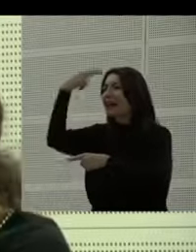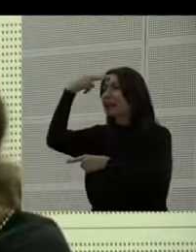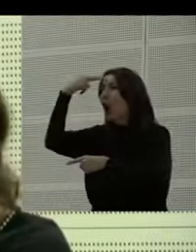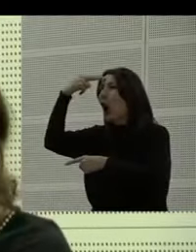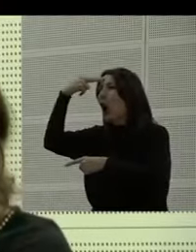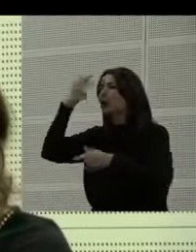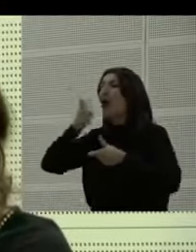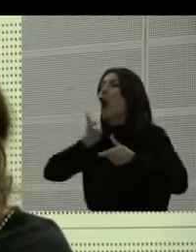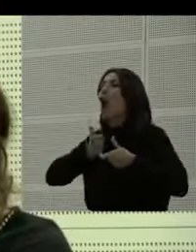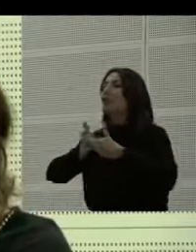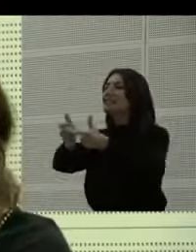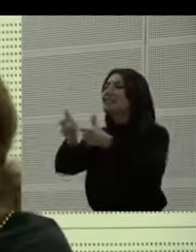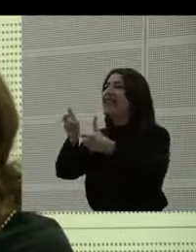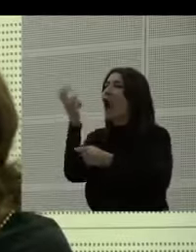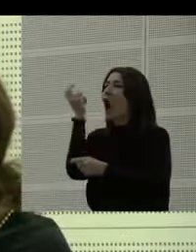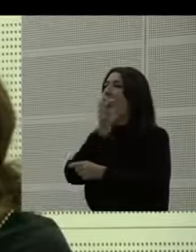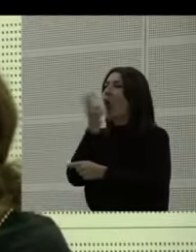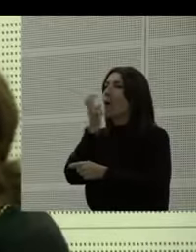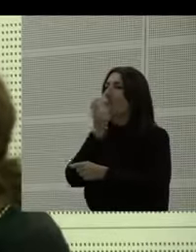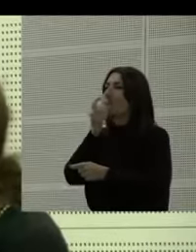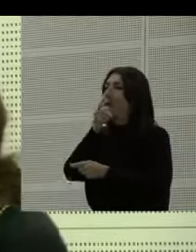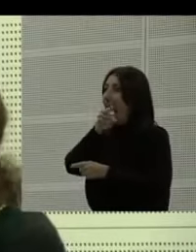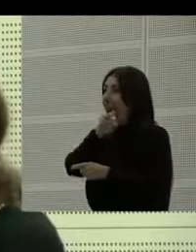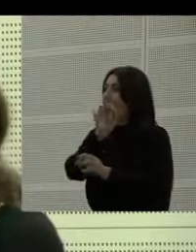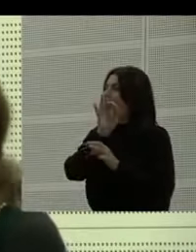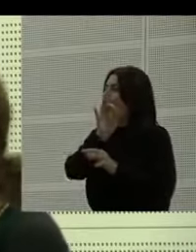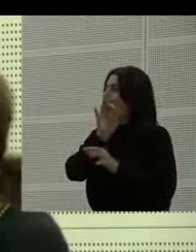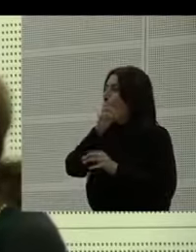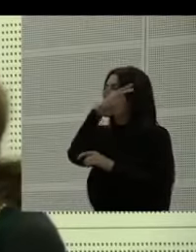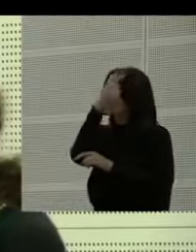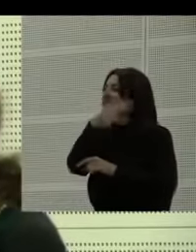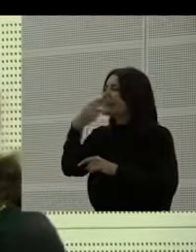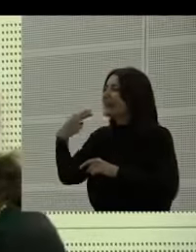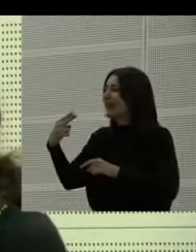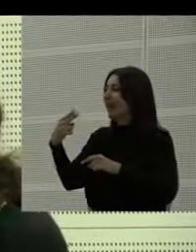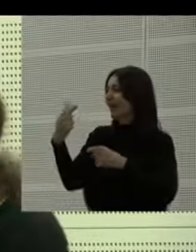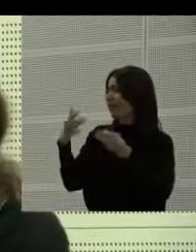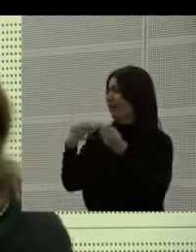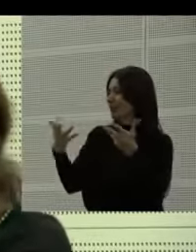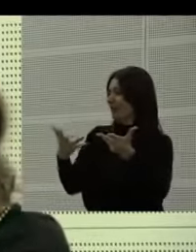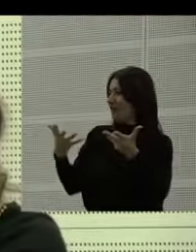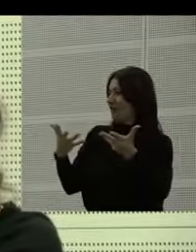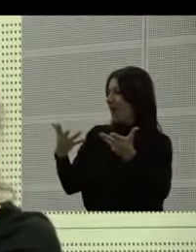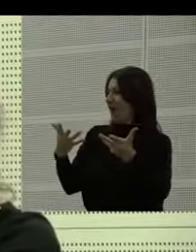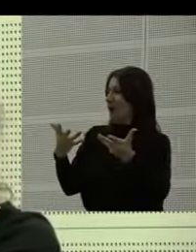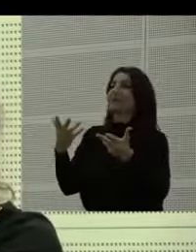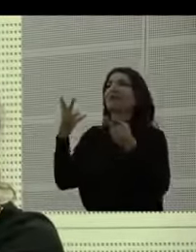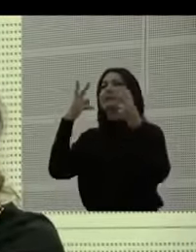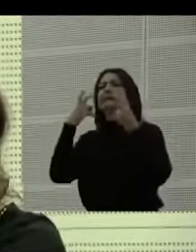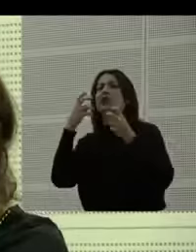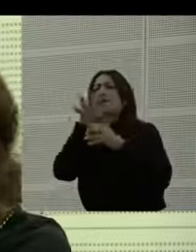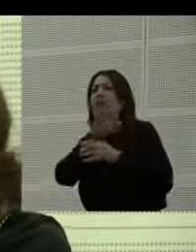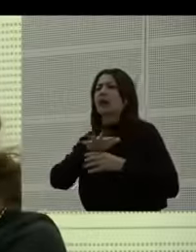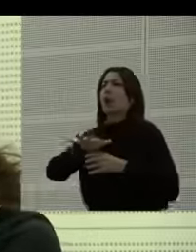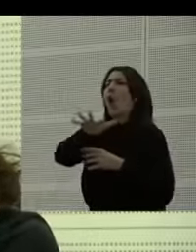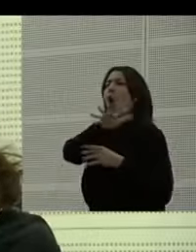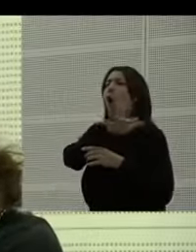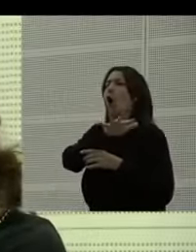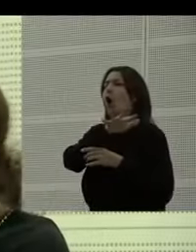Omero, le sirene sono queste creature collocate geograficamente più o